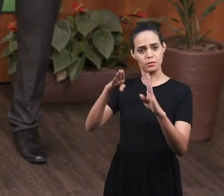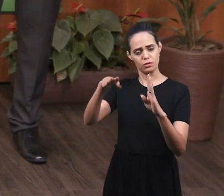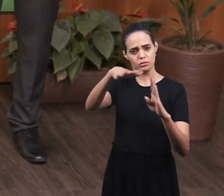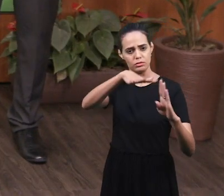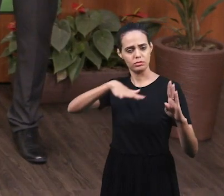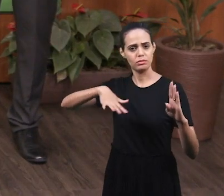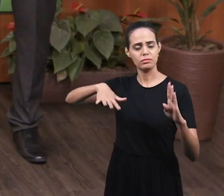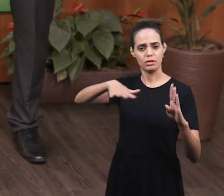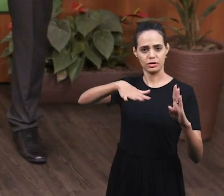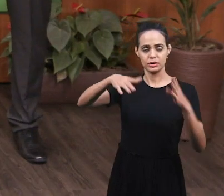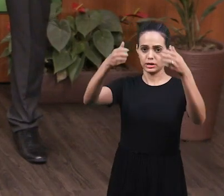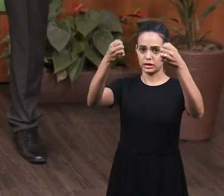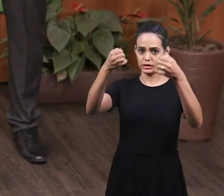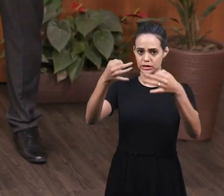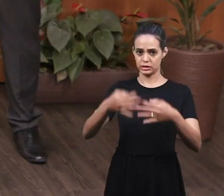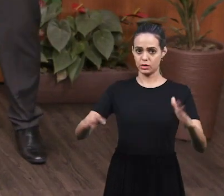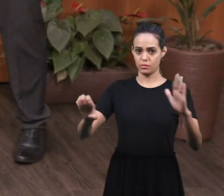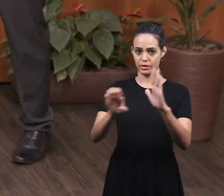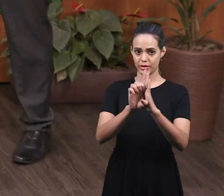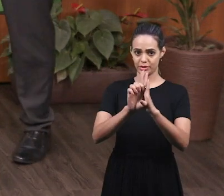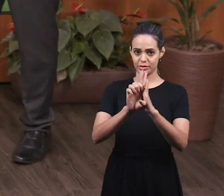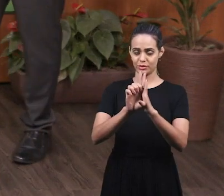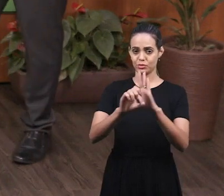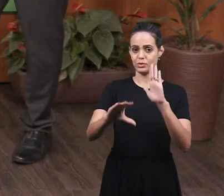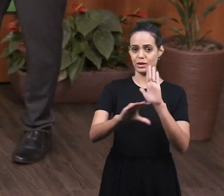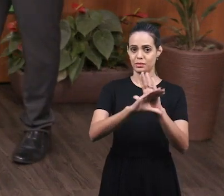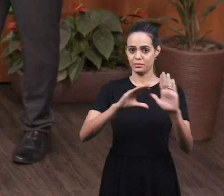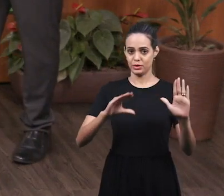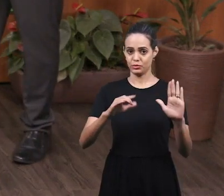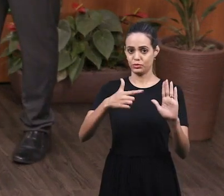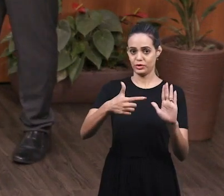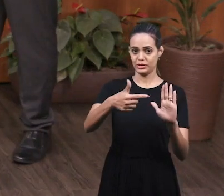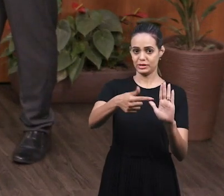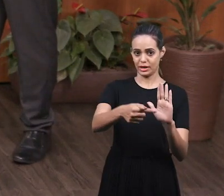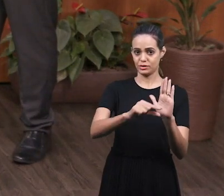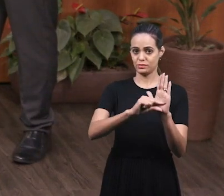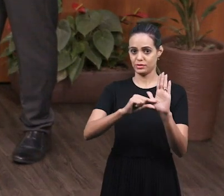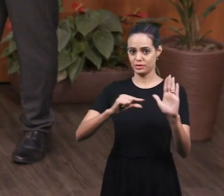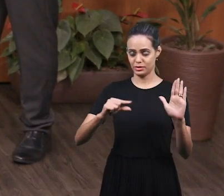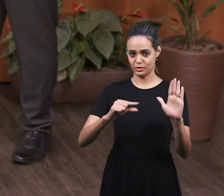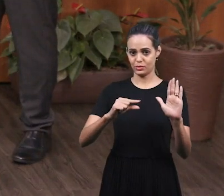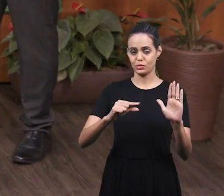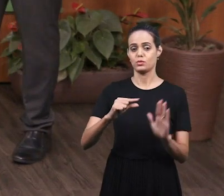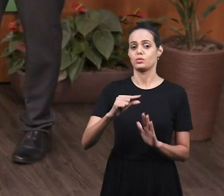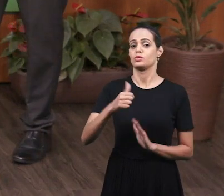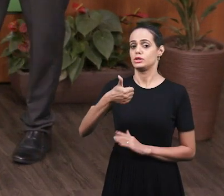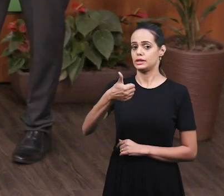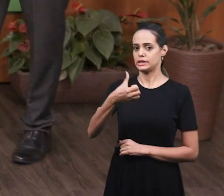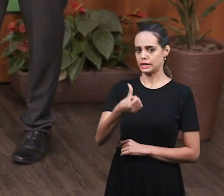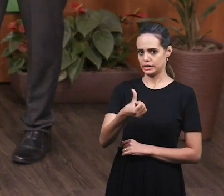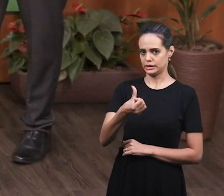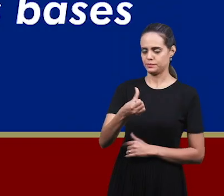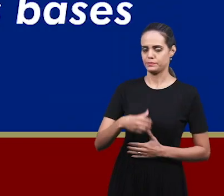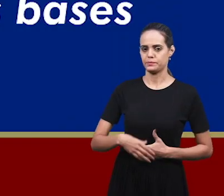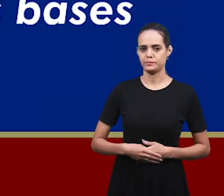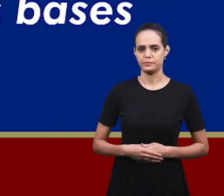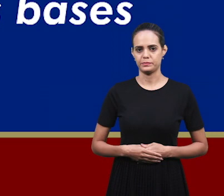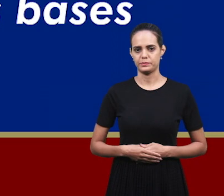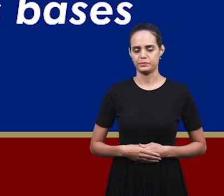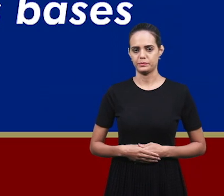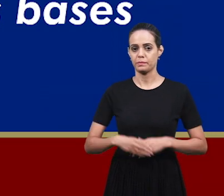cour externe, dont la description se trouve en Exode, chapitre 27,